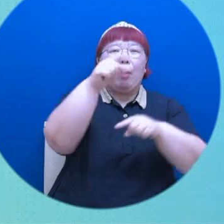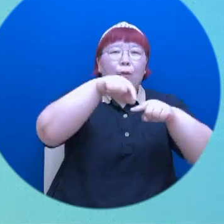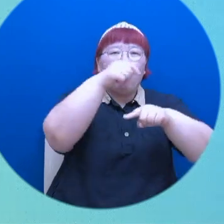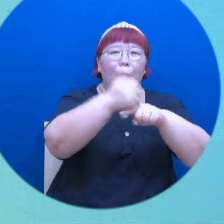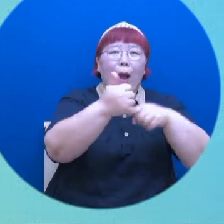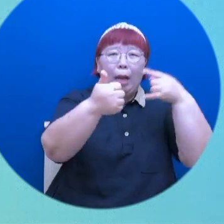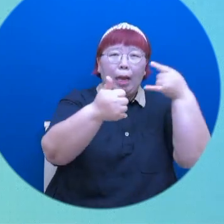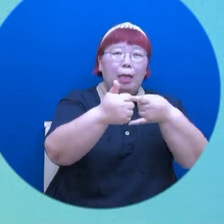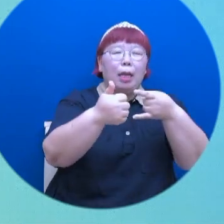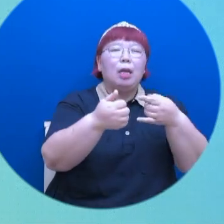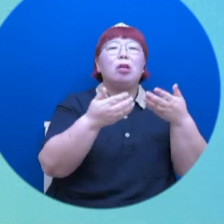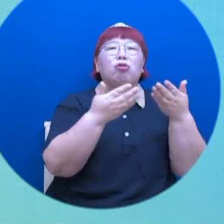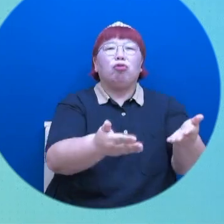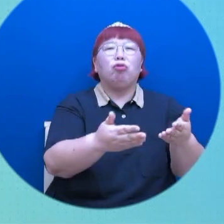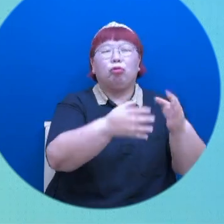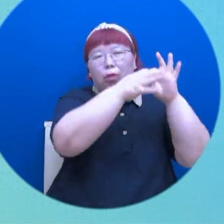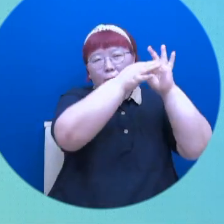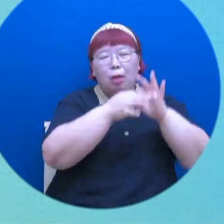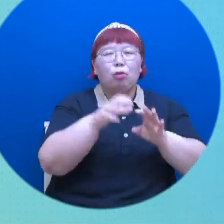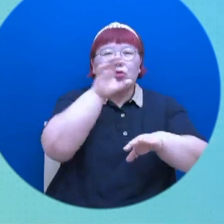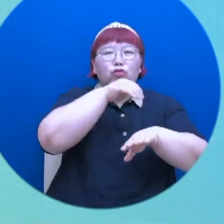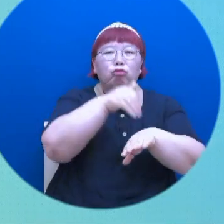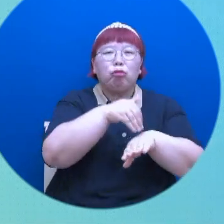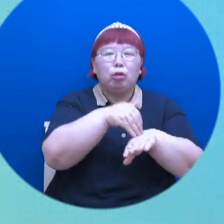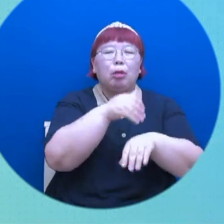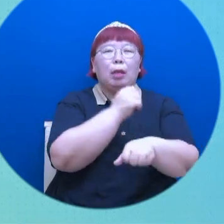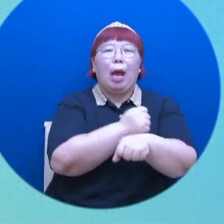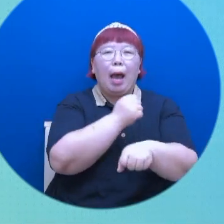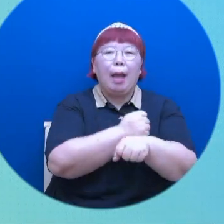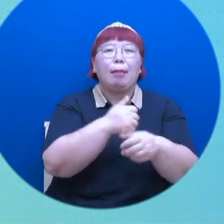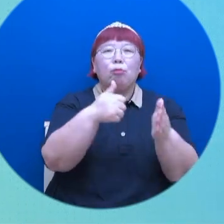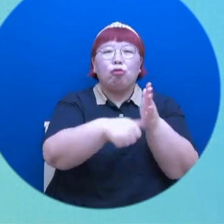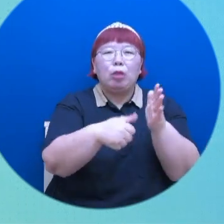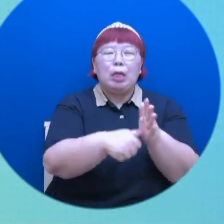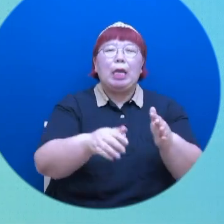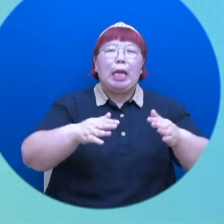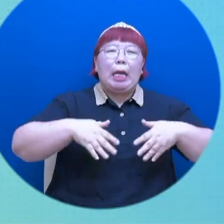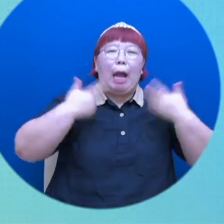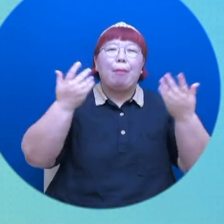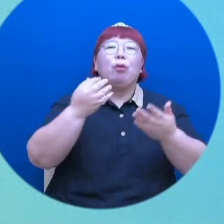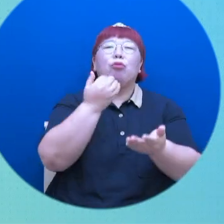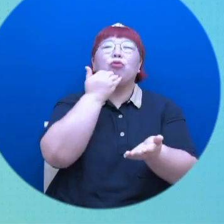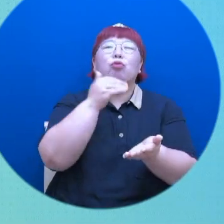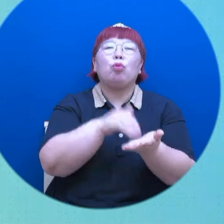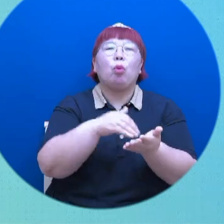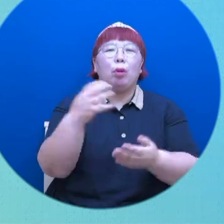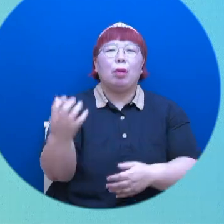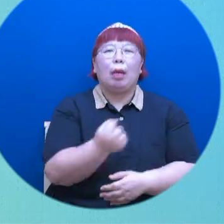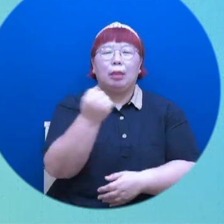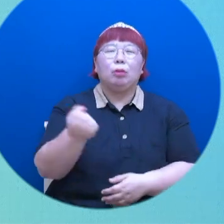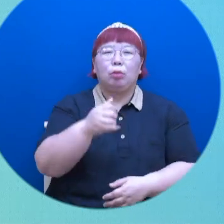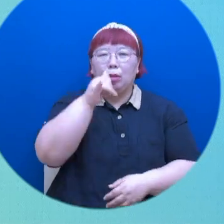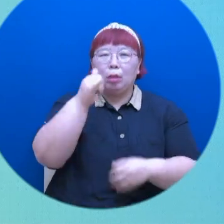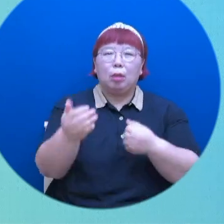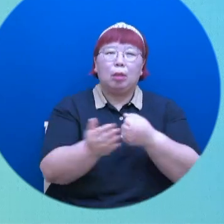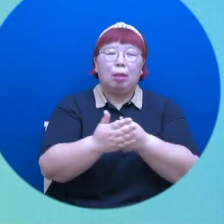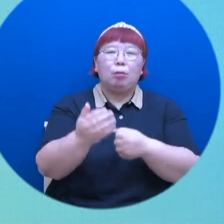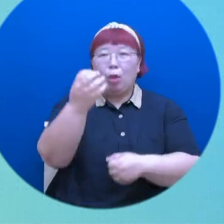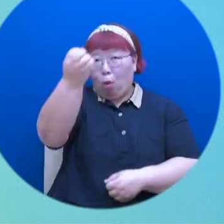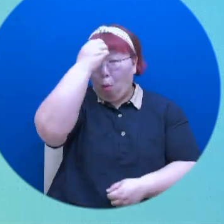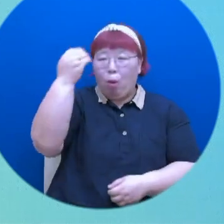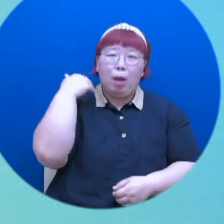끊임없이 훈련시키신 바로 그 무기, 가벼운 돌을 들고 있었기 때문에 골리앗을